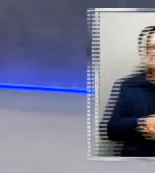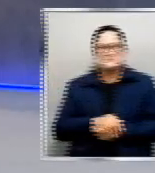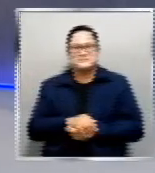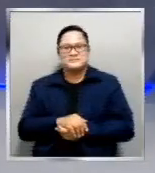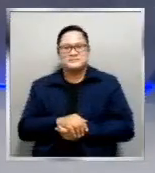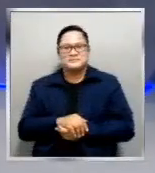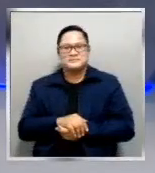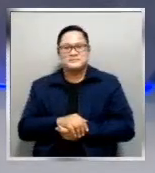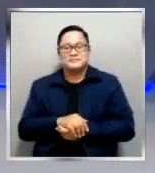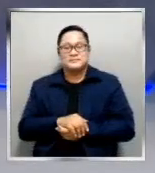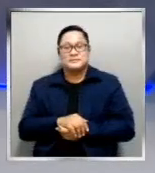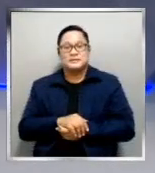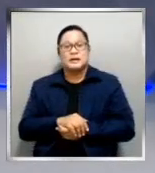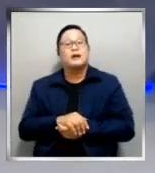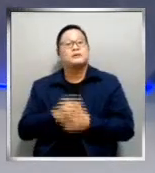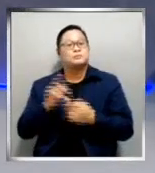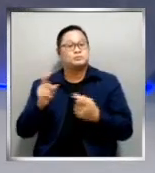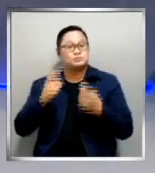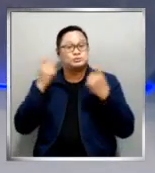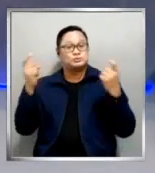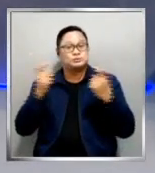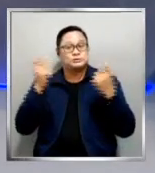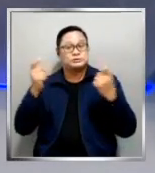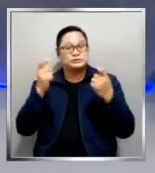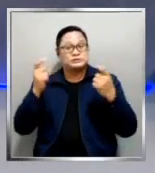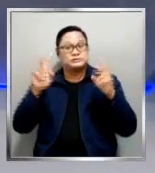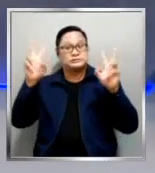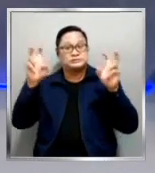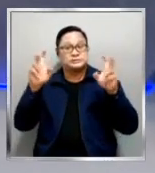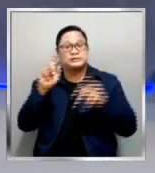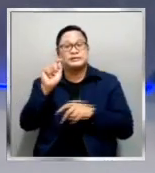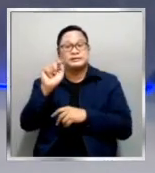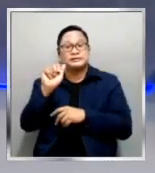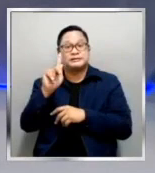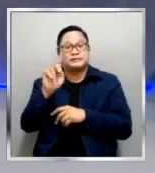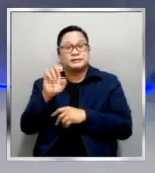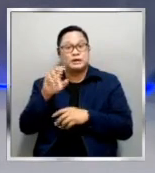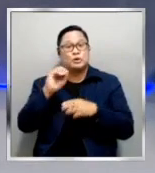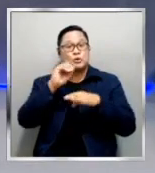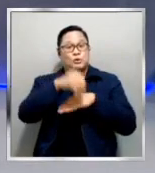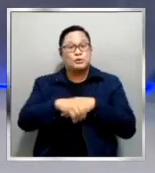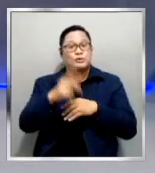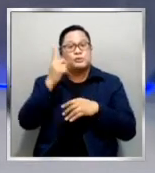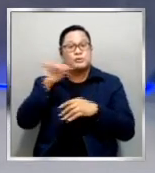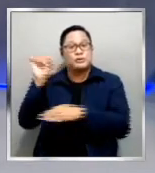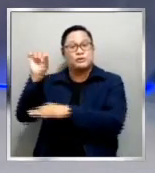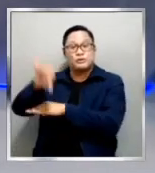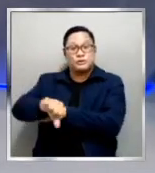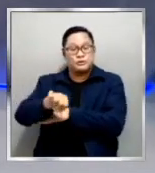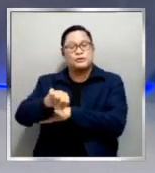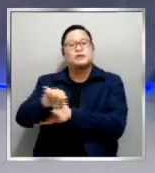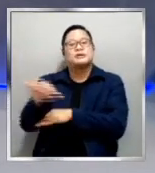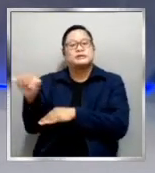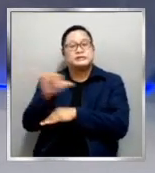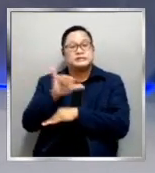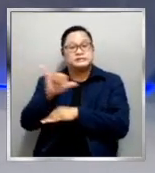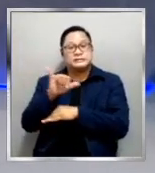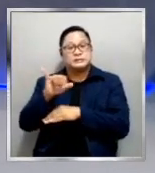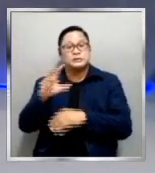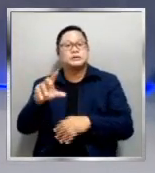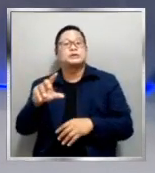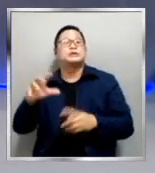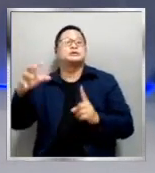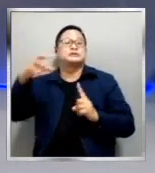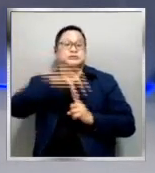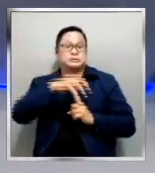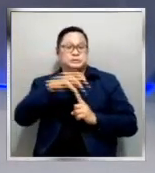Wagi ang tinuguri ang The Takeover na si Teofimo Lopez Jr. sa kanyang laban kontra sa kapwa-kampiyong si Vasily Lomachenko na may